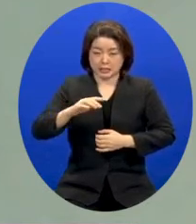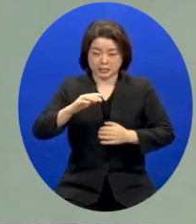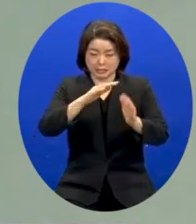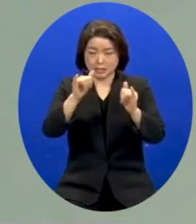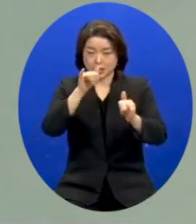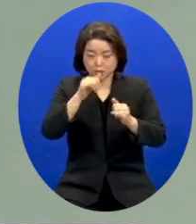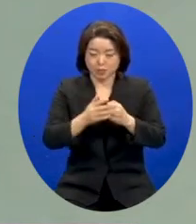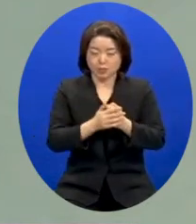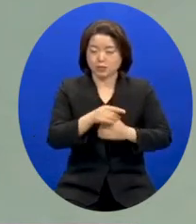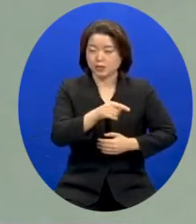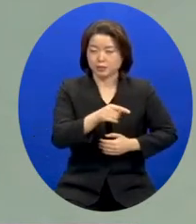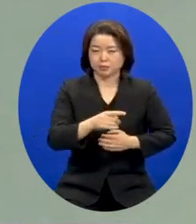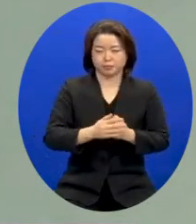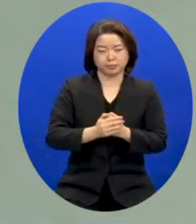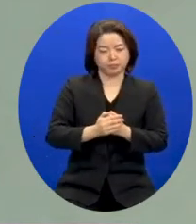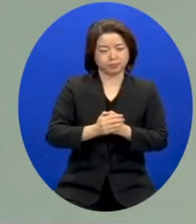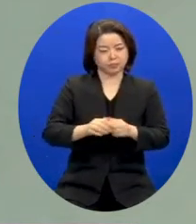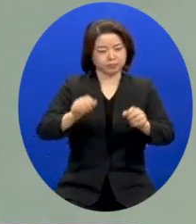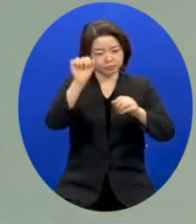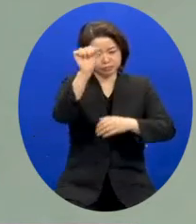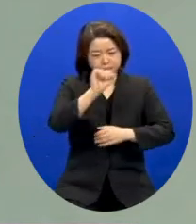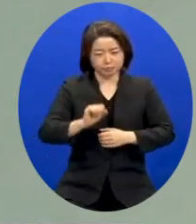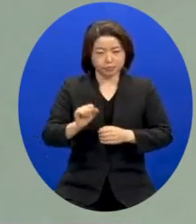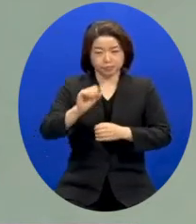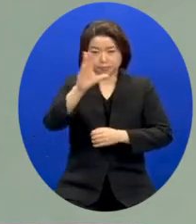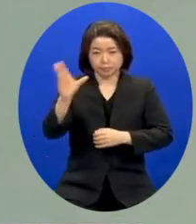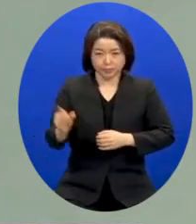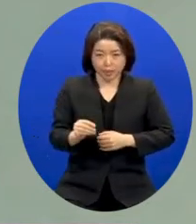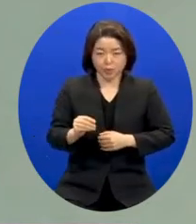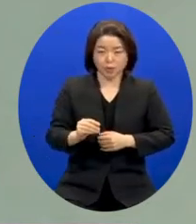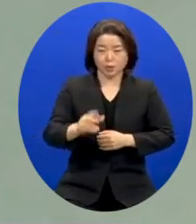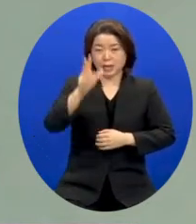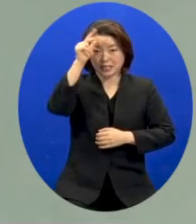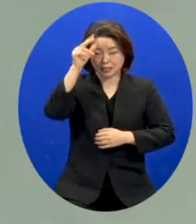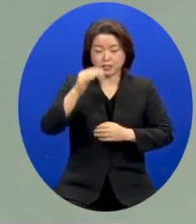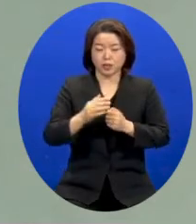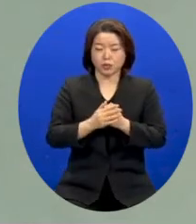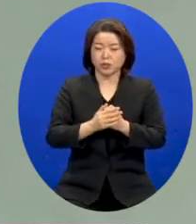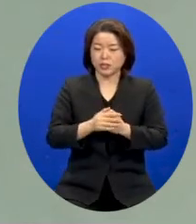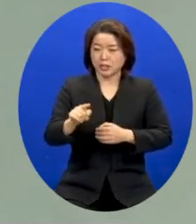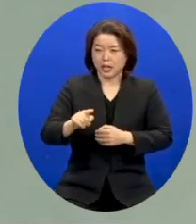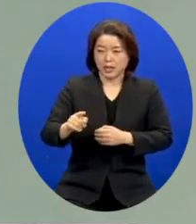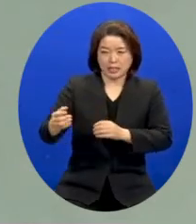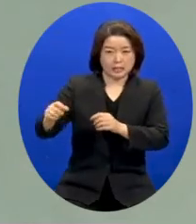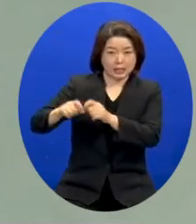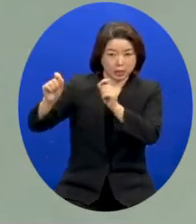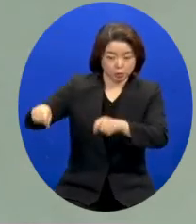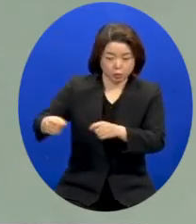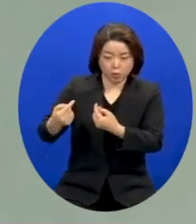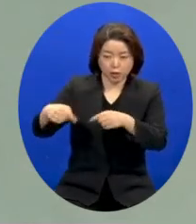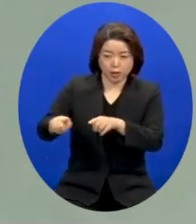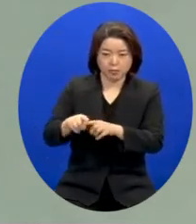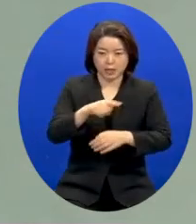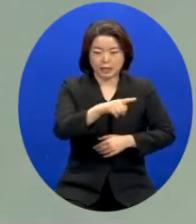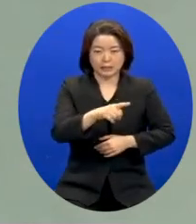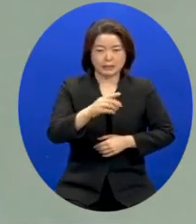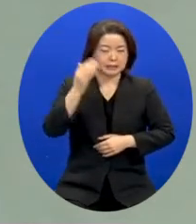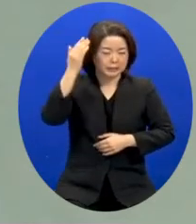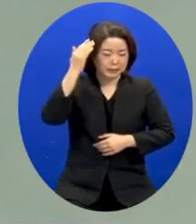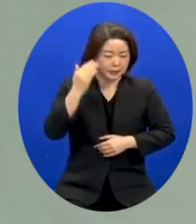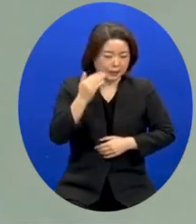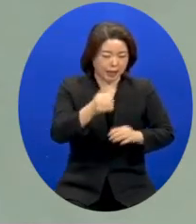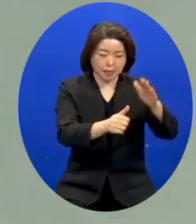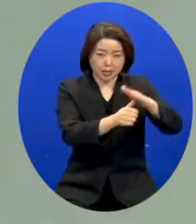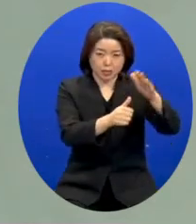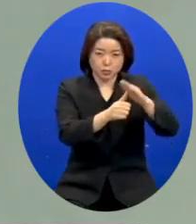동료 경찰들이 18세의 소년, 흑인 소년을 무참하게 죽였습니다. 그리고 그